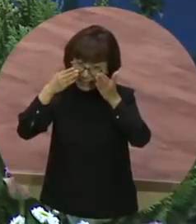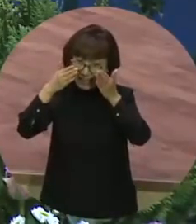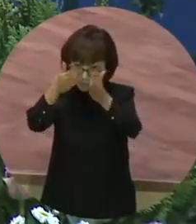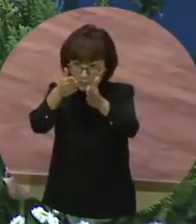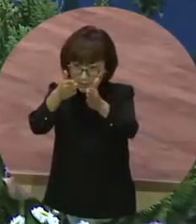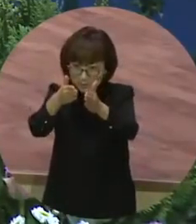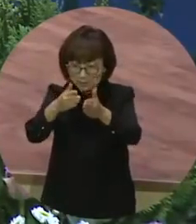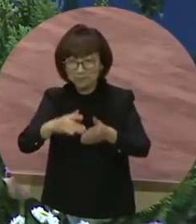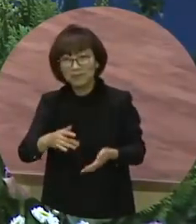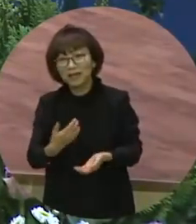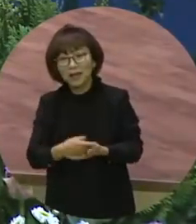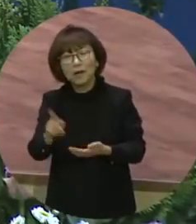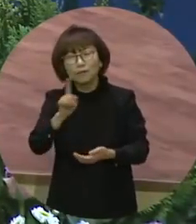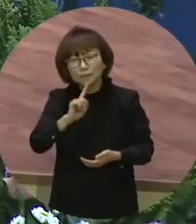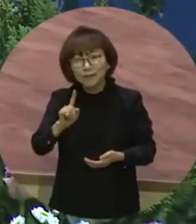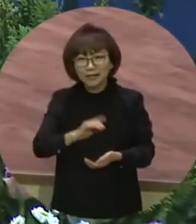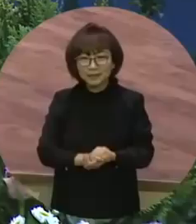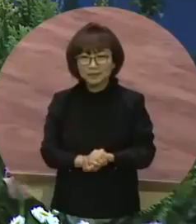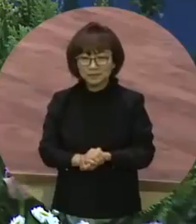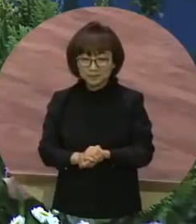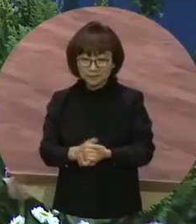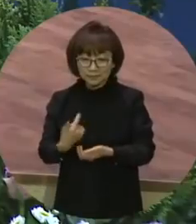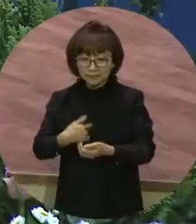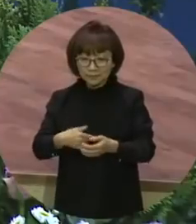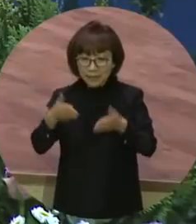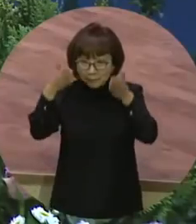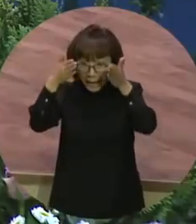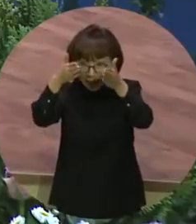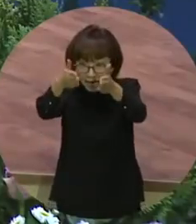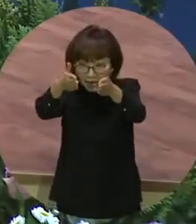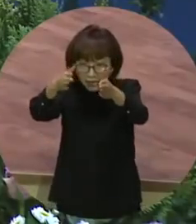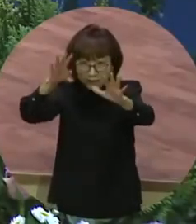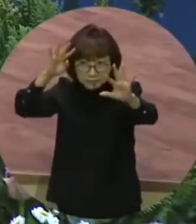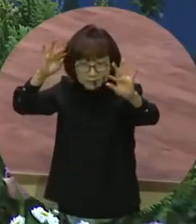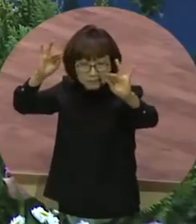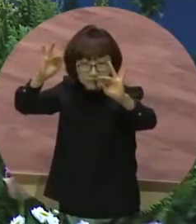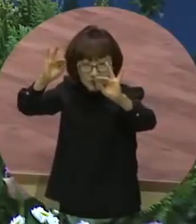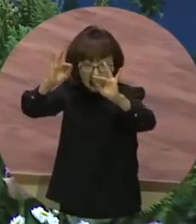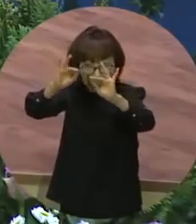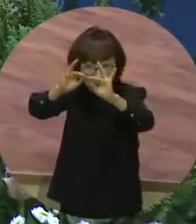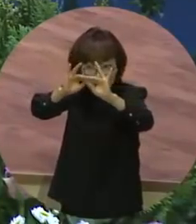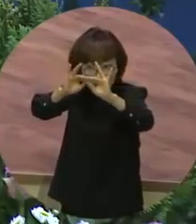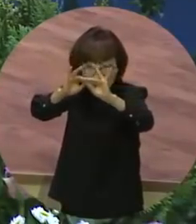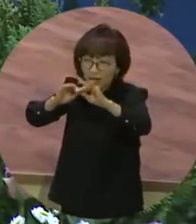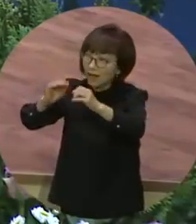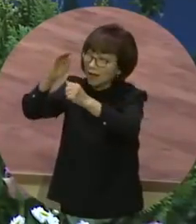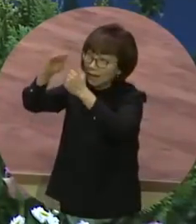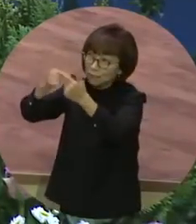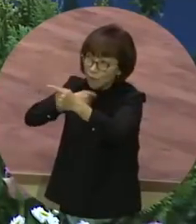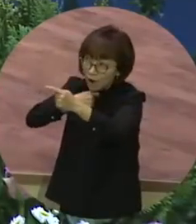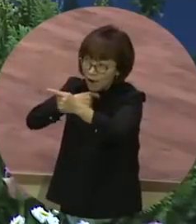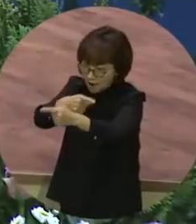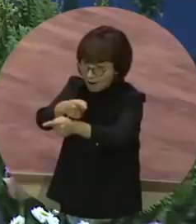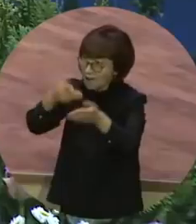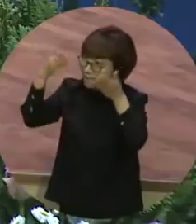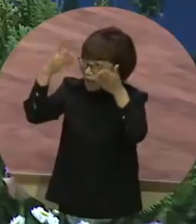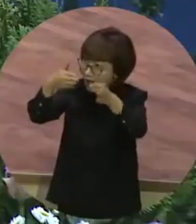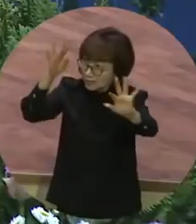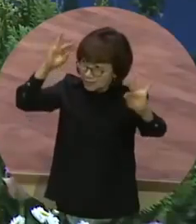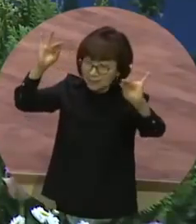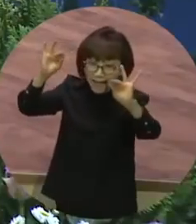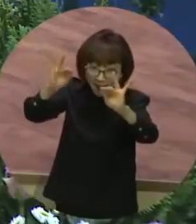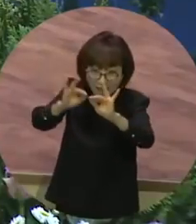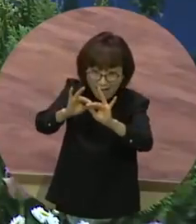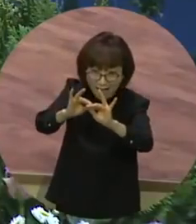설명하면요, 올바른 영적 방향을 맞추고 믿음에 무한 도전하면 하나님의 스케일을